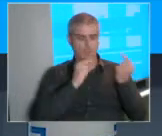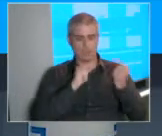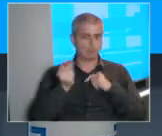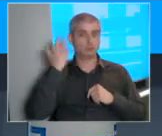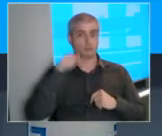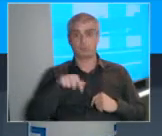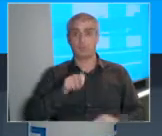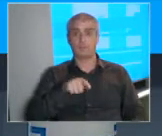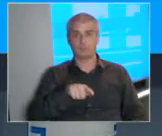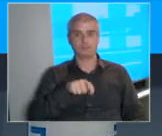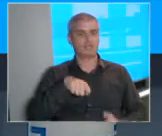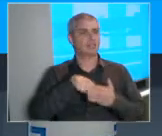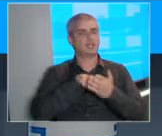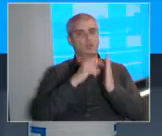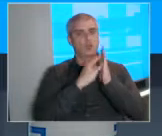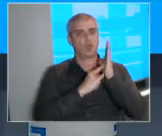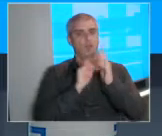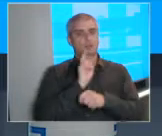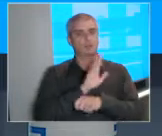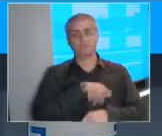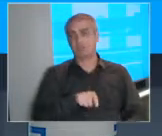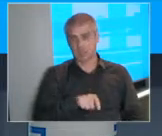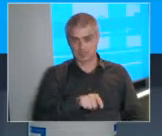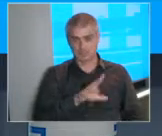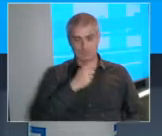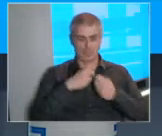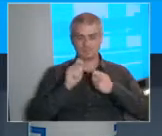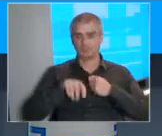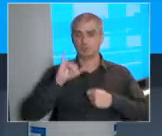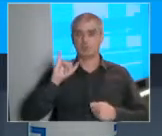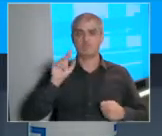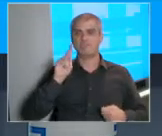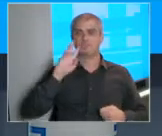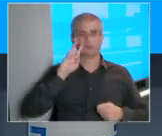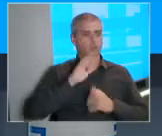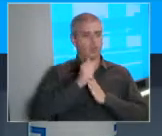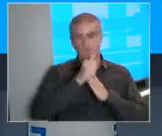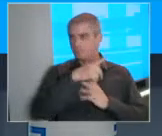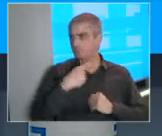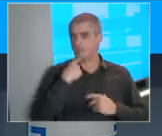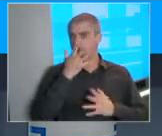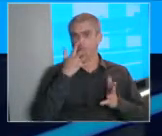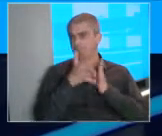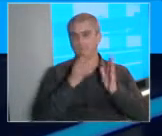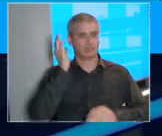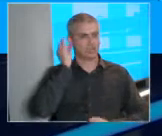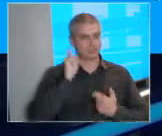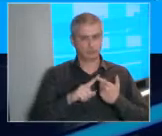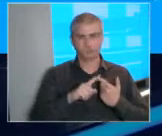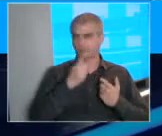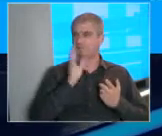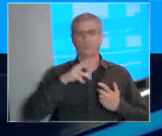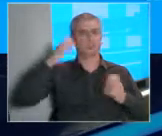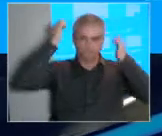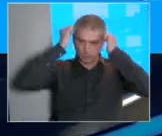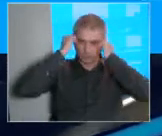שהיו כאן בכנסת על תיקון חוק חזקת הגיל הרך, עם חבר הכנסת יואב קיש שהוביל את זה, והוא היה אומר שהוא מותקף על ידי נשים, ושולי מועלם